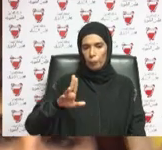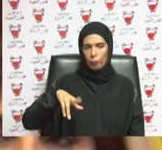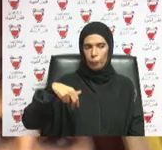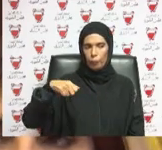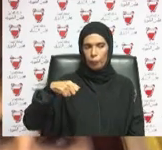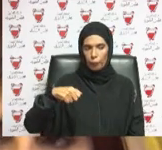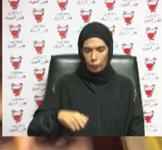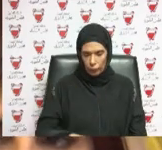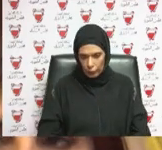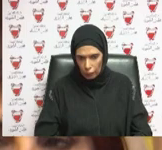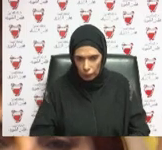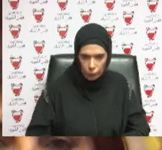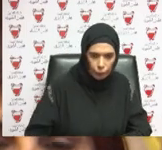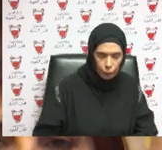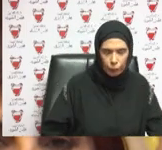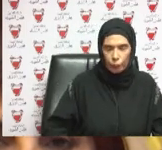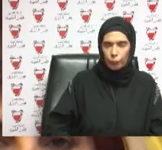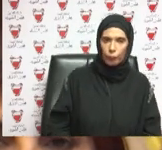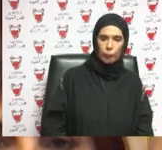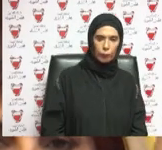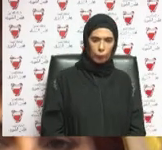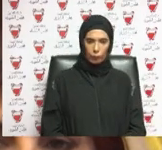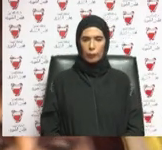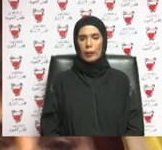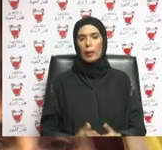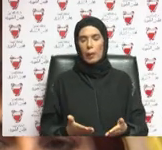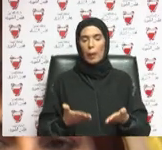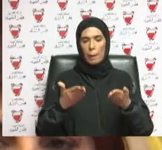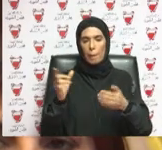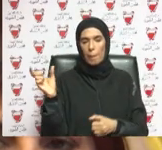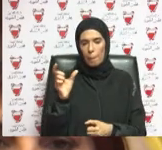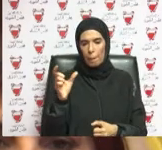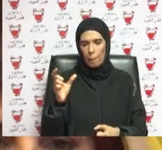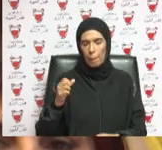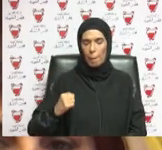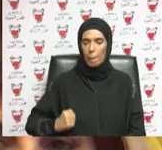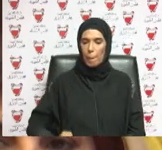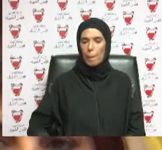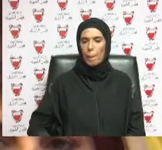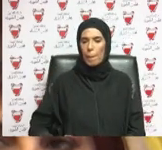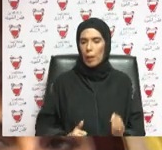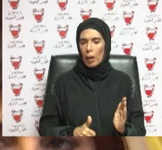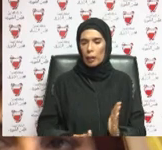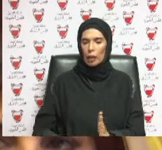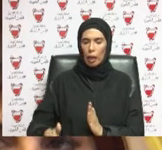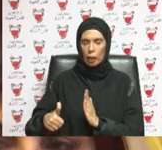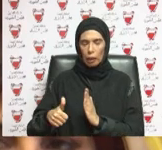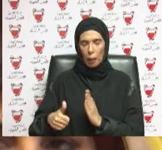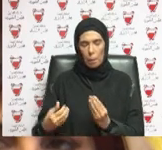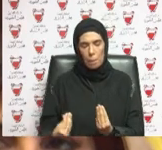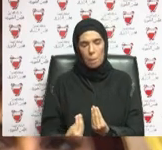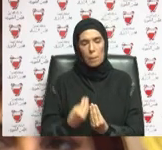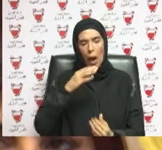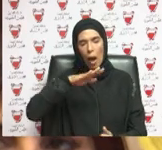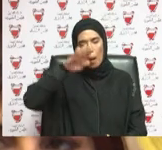الدفاع البحرين رئيس مجلس الوزراء في خدمة دينه ووطنه في ظل قيادة سيدي صاحب الجلالة